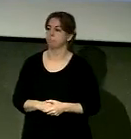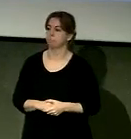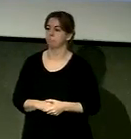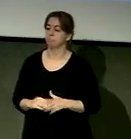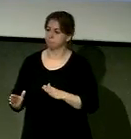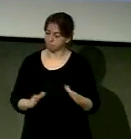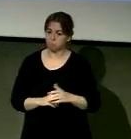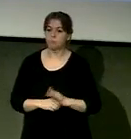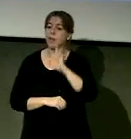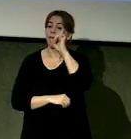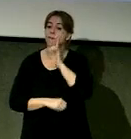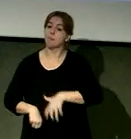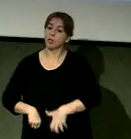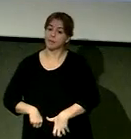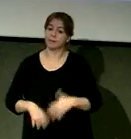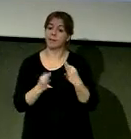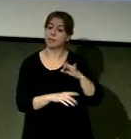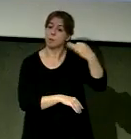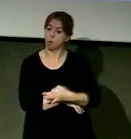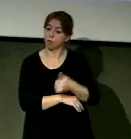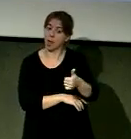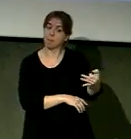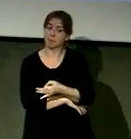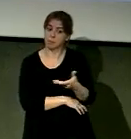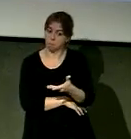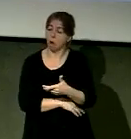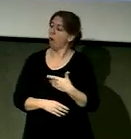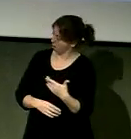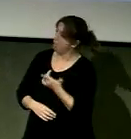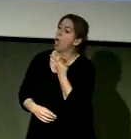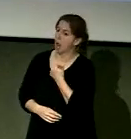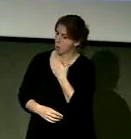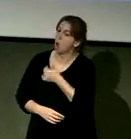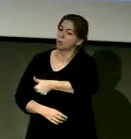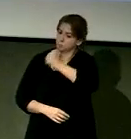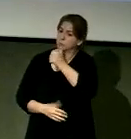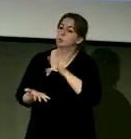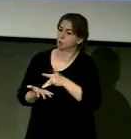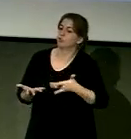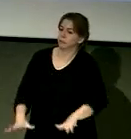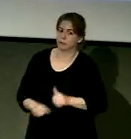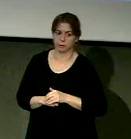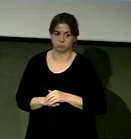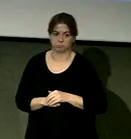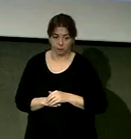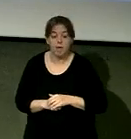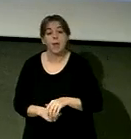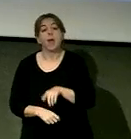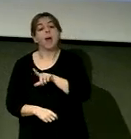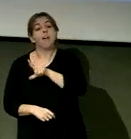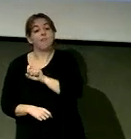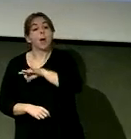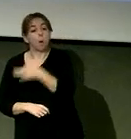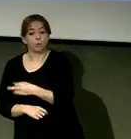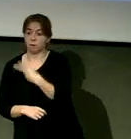Environ 10% des femmes enceintes déclarent avoir consommé de l'alcool durant leur grossesse et plus de 20% continuent